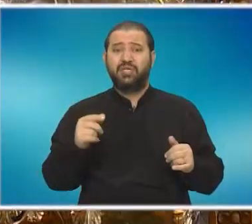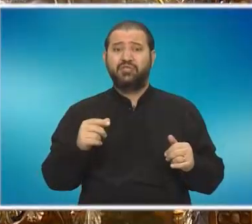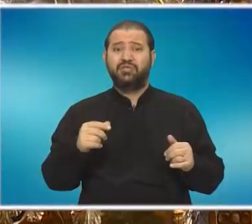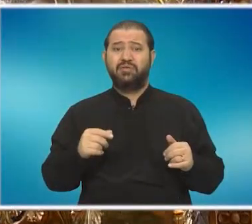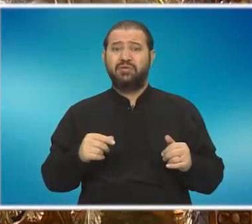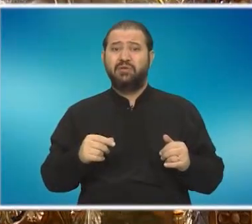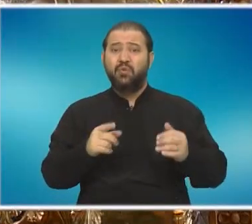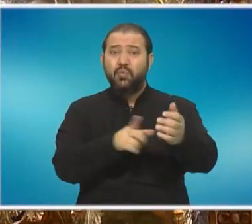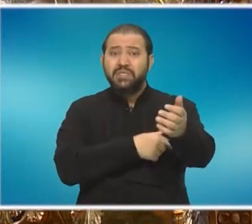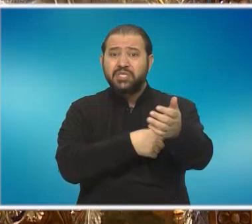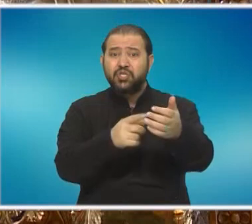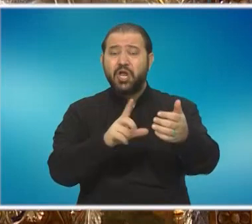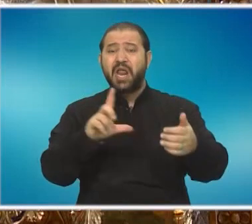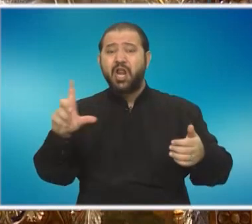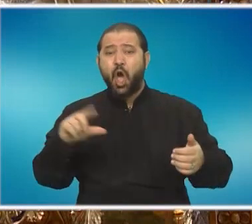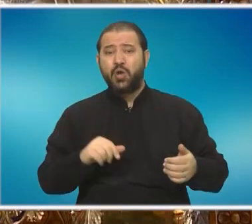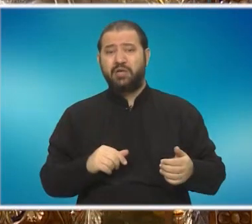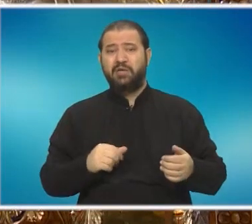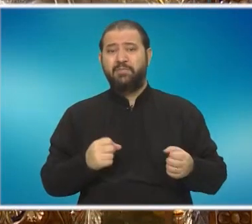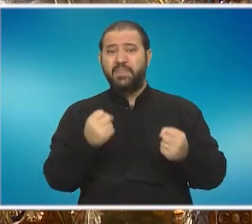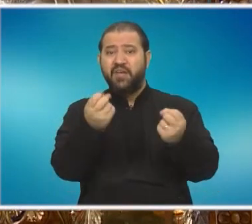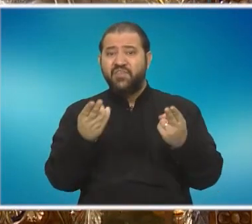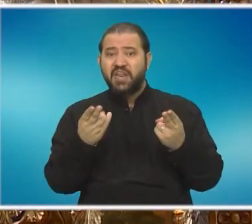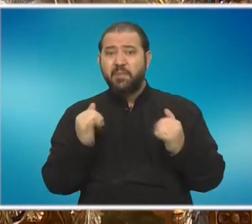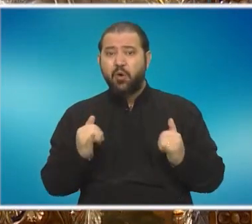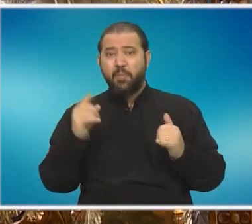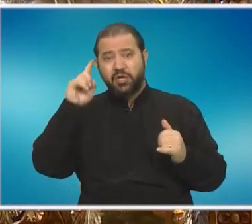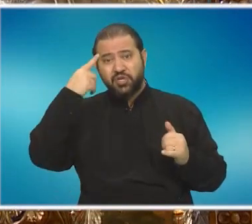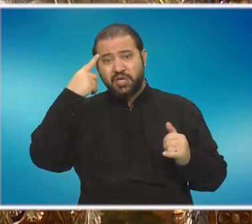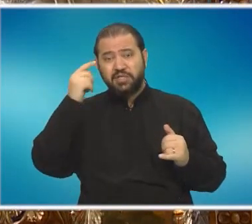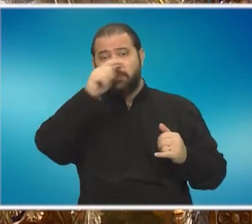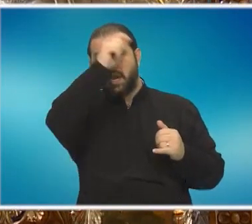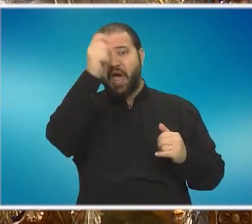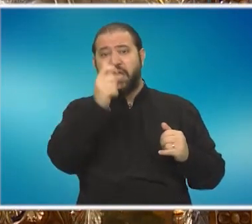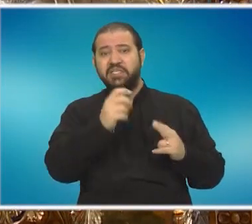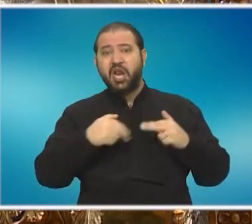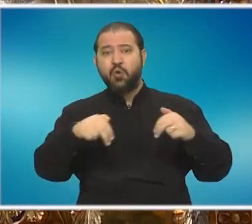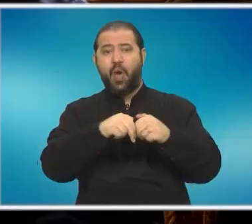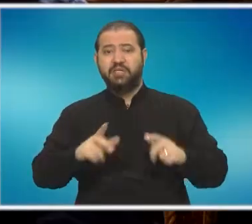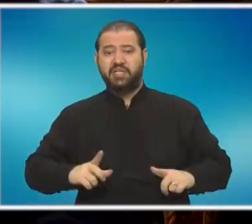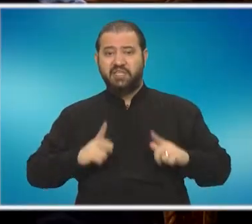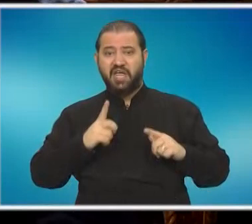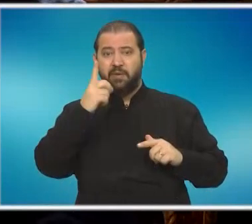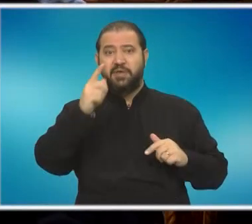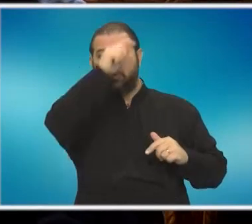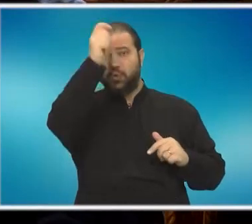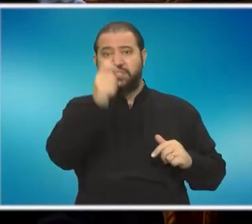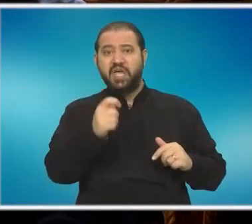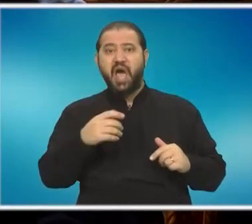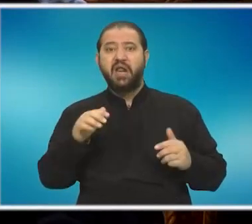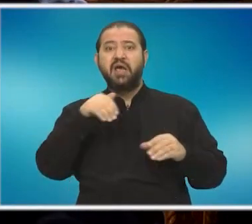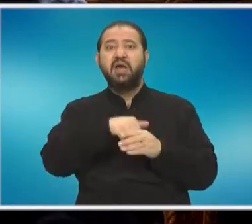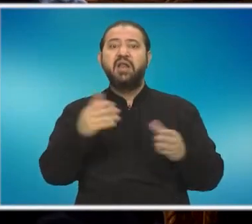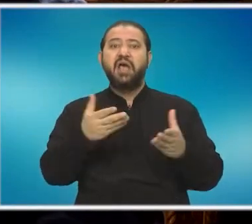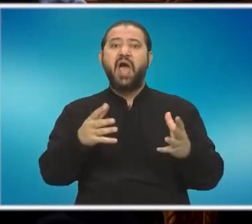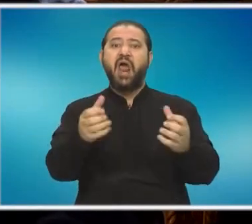prețul sângelui. Ei bine, venim și ne gândim la țara noastră. Trăim într-o țară în care avem această libertate